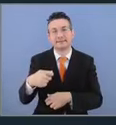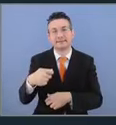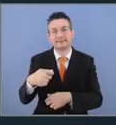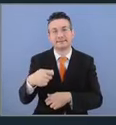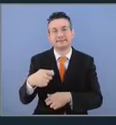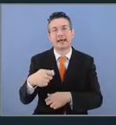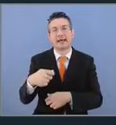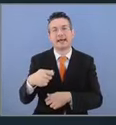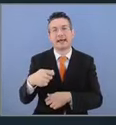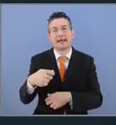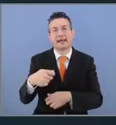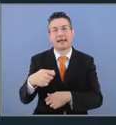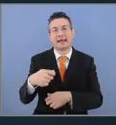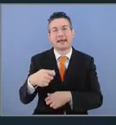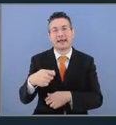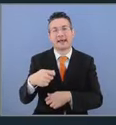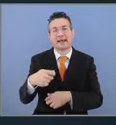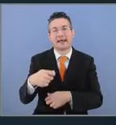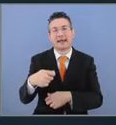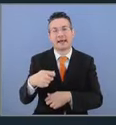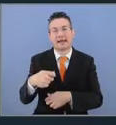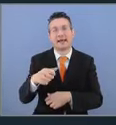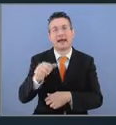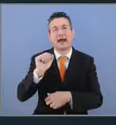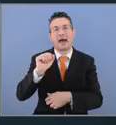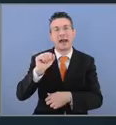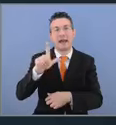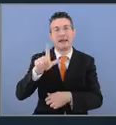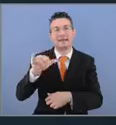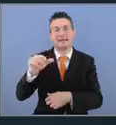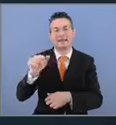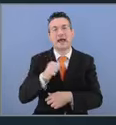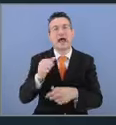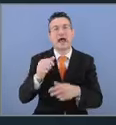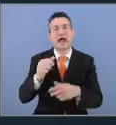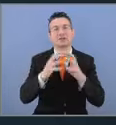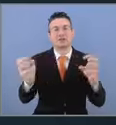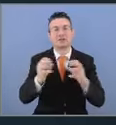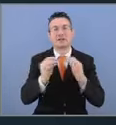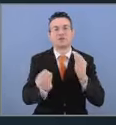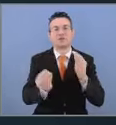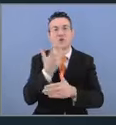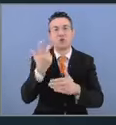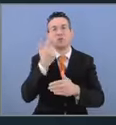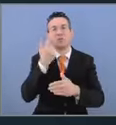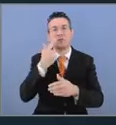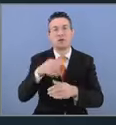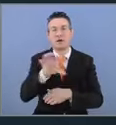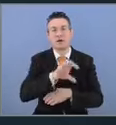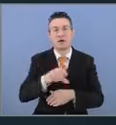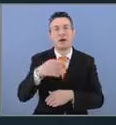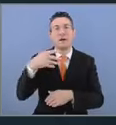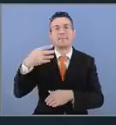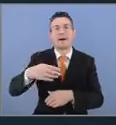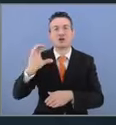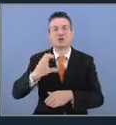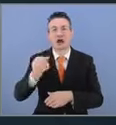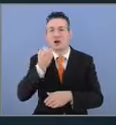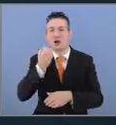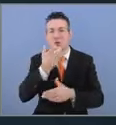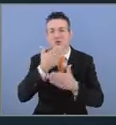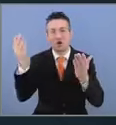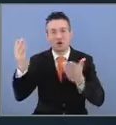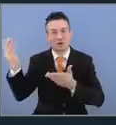con il Presidente di ARSIAL, dell'Agenzia Regionale per lo Sviluppo e l'Innovazione dell'Agricoltura del Lazio, Mario Ciarla. Buongiorno, buongiorno Ciarla,